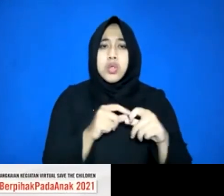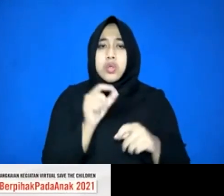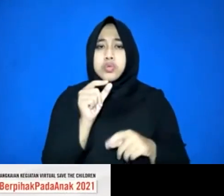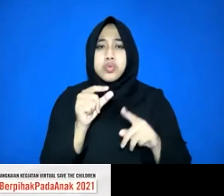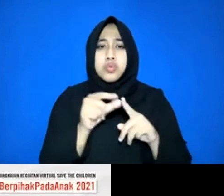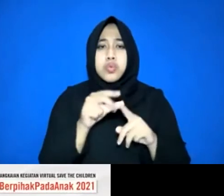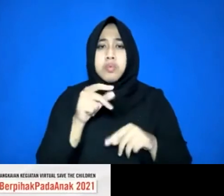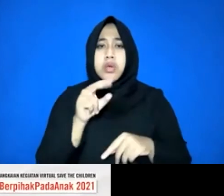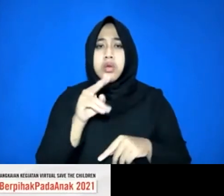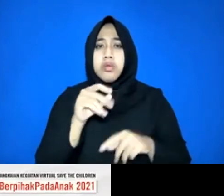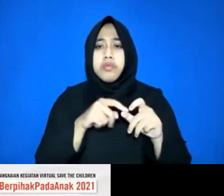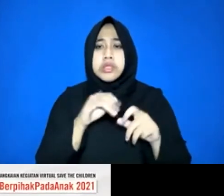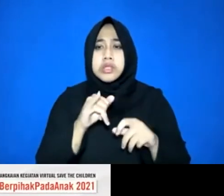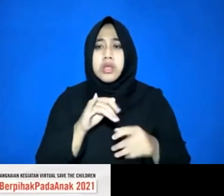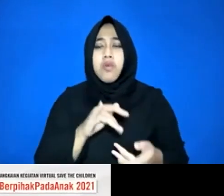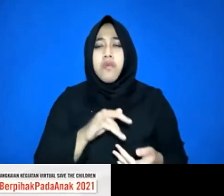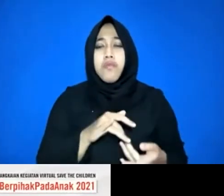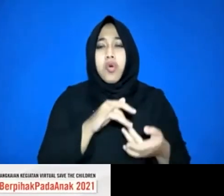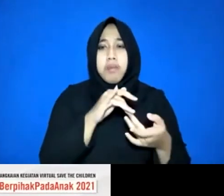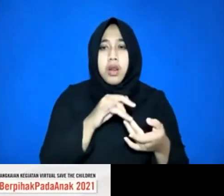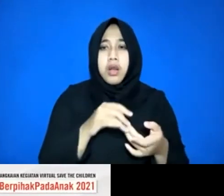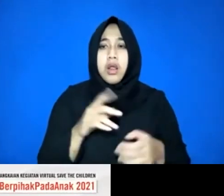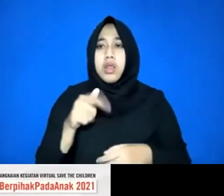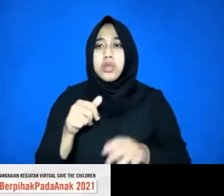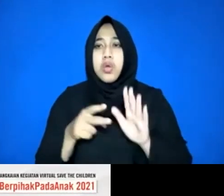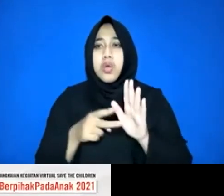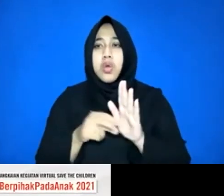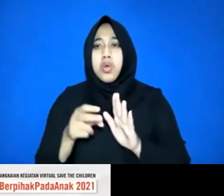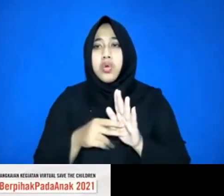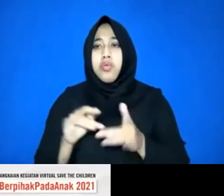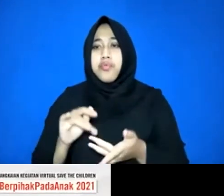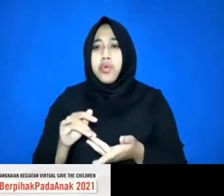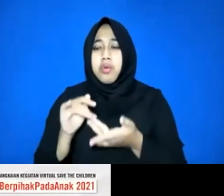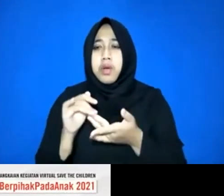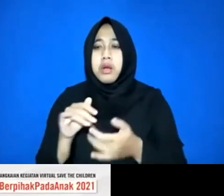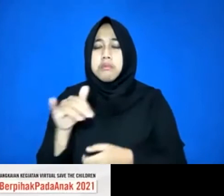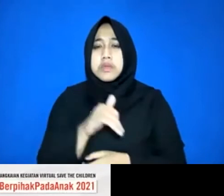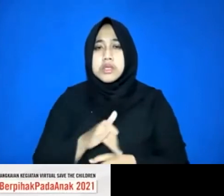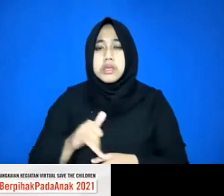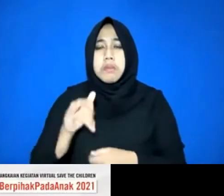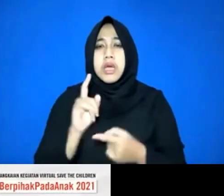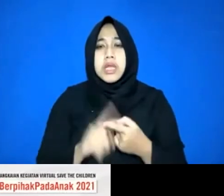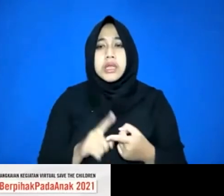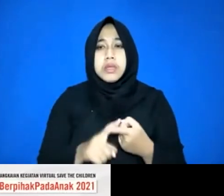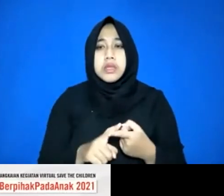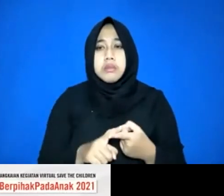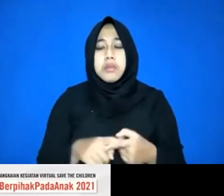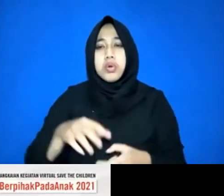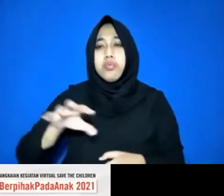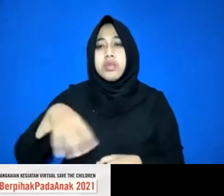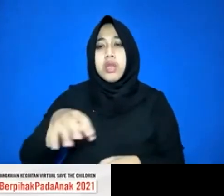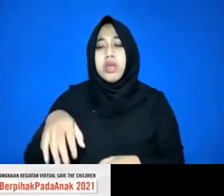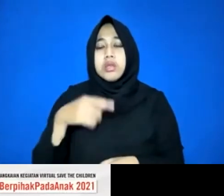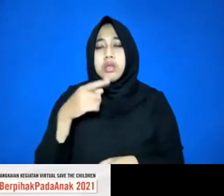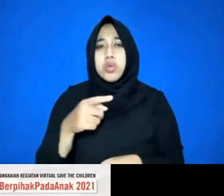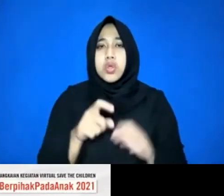supervisi yang formal ataupun non formal itu bersama dengan teman-teman di wilayah tertentu